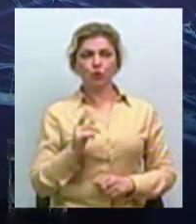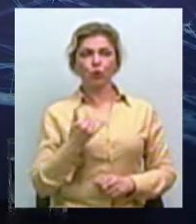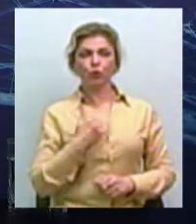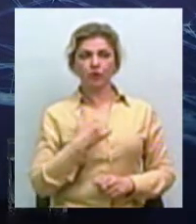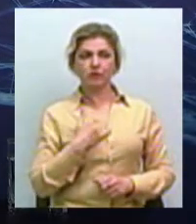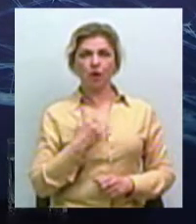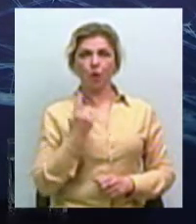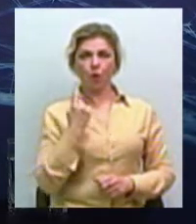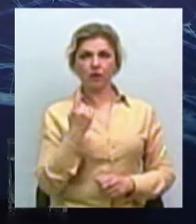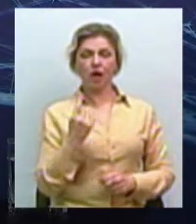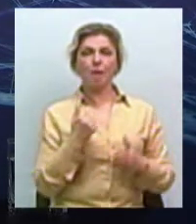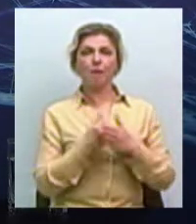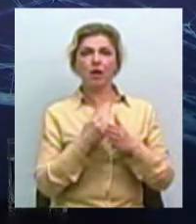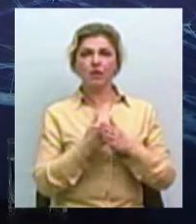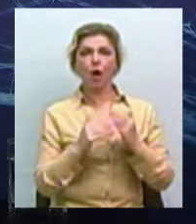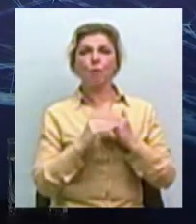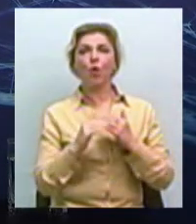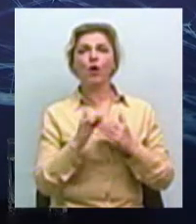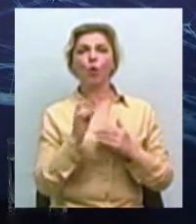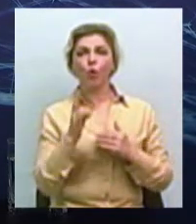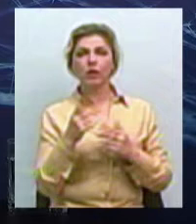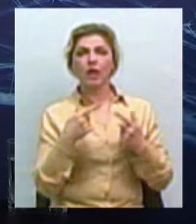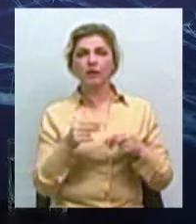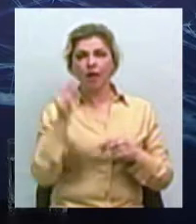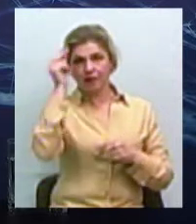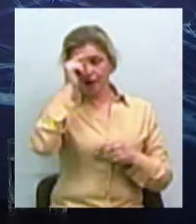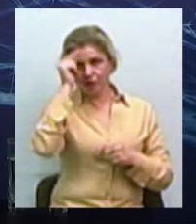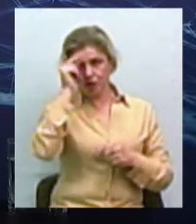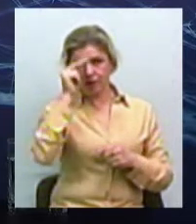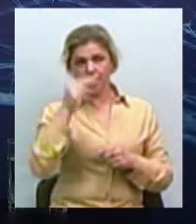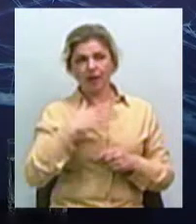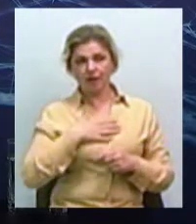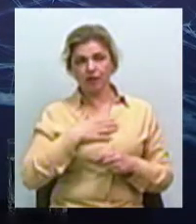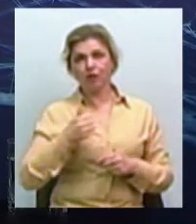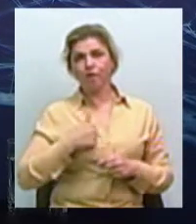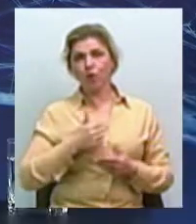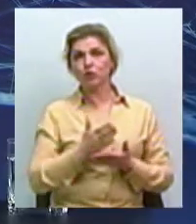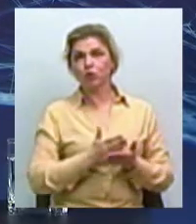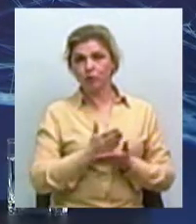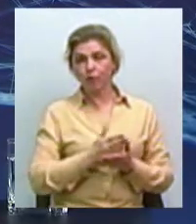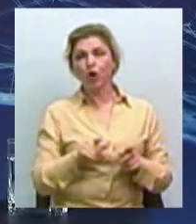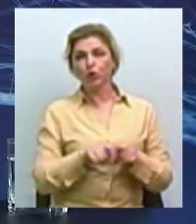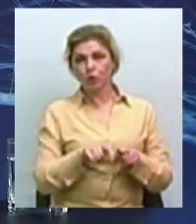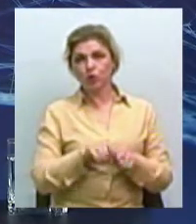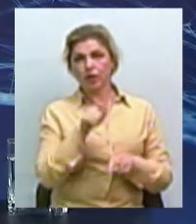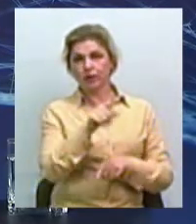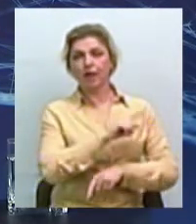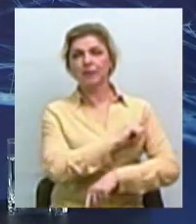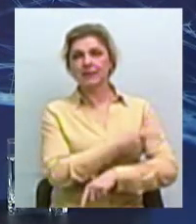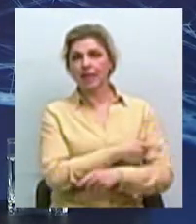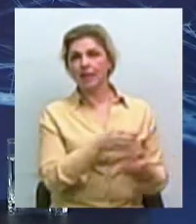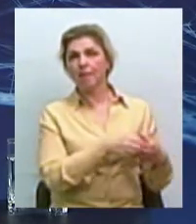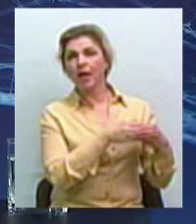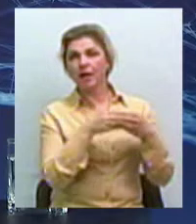знаходиться одна із баз полігонів, де ми проходять навчання наші військові служби, і теж відбувається сильна міграція.